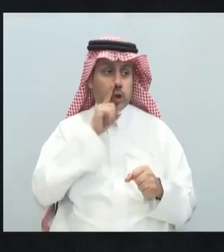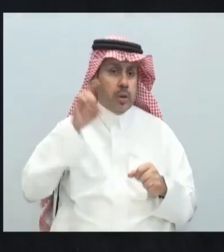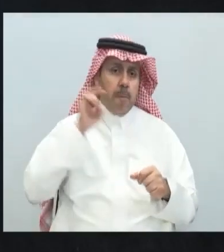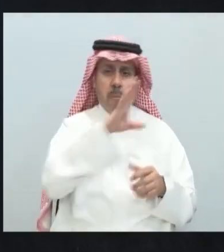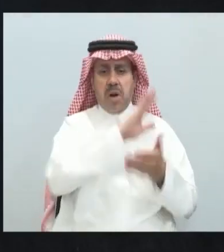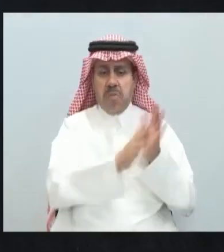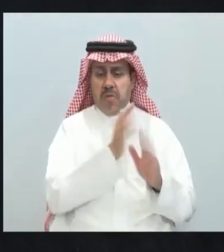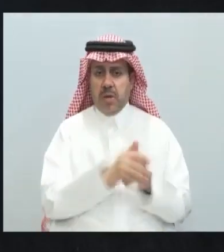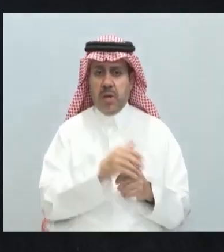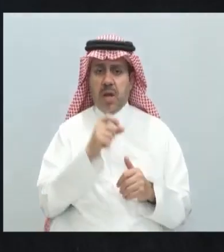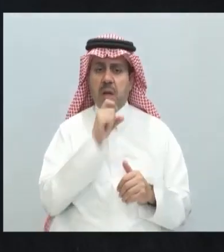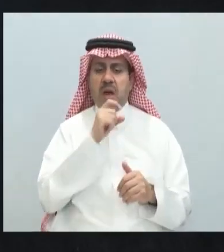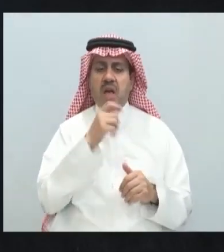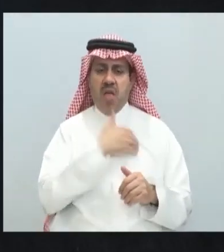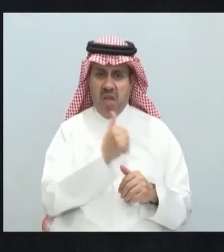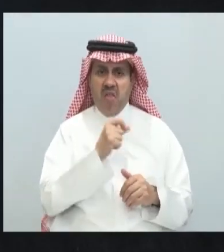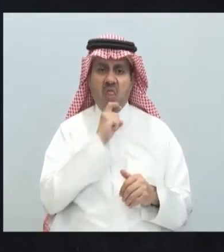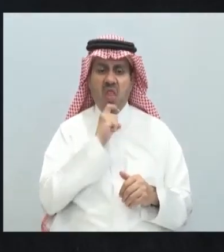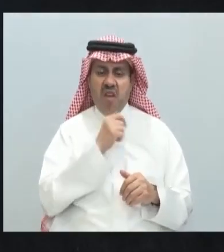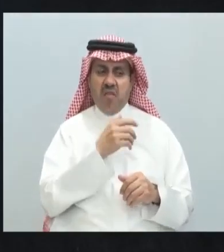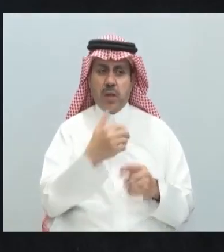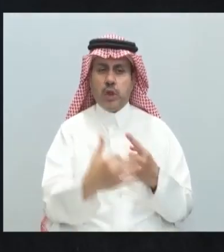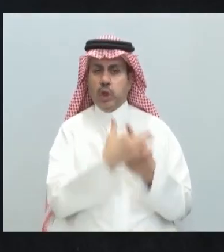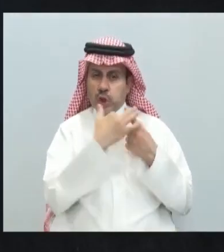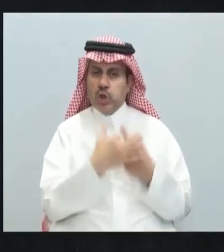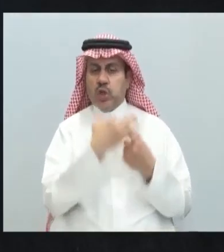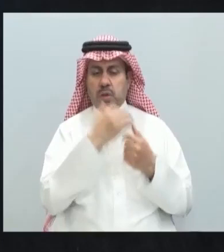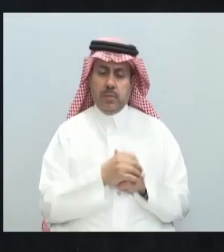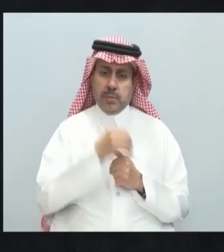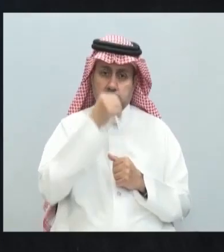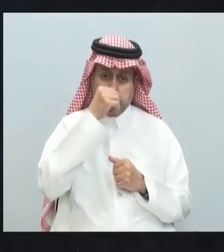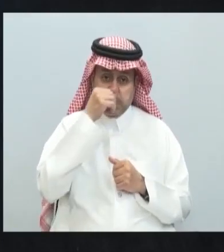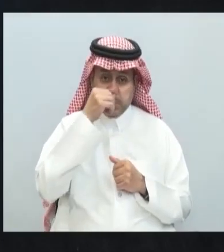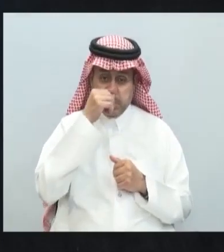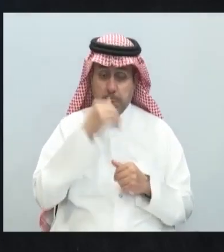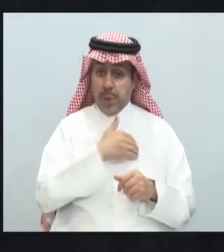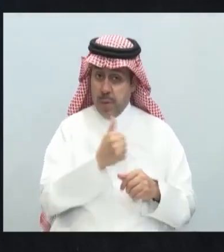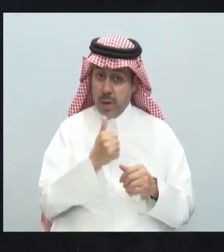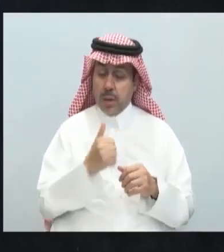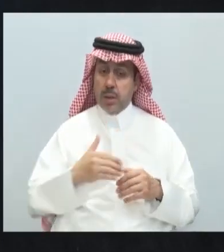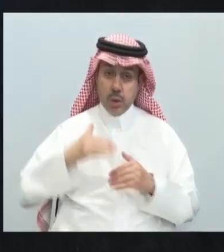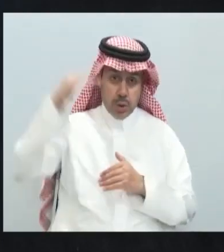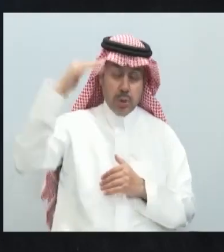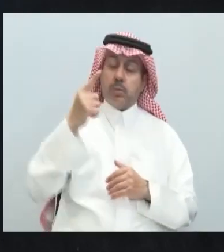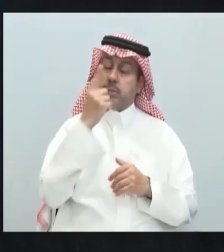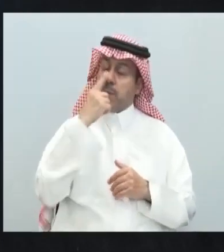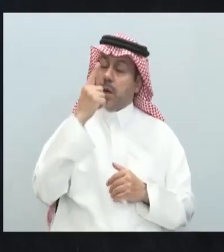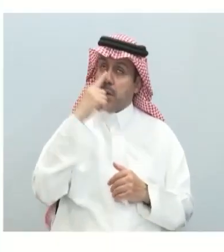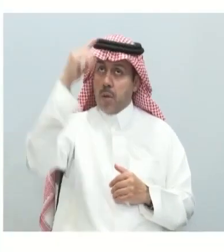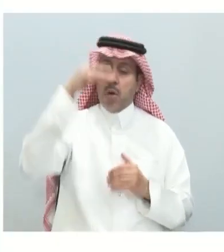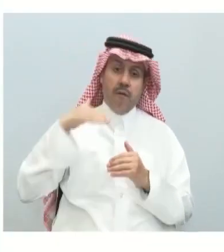وخطواته فانك اذا كنت كذلك فقد قوي الايمان لان الايمان يزيد بالطاعه وينقص